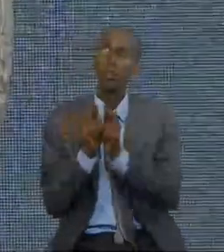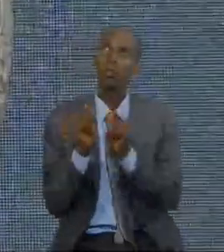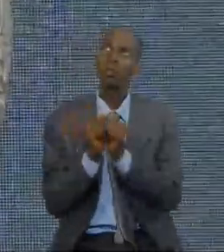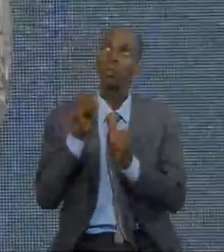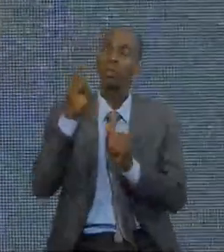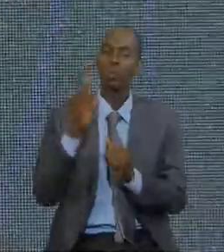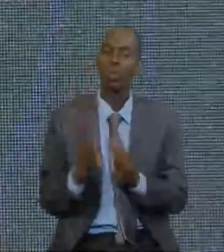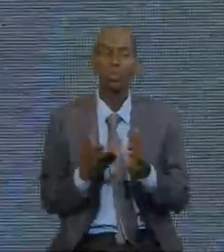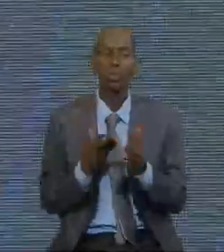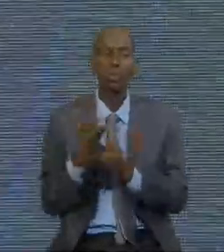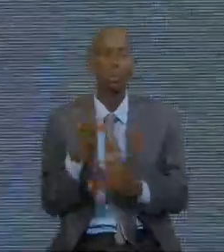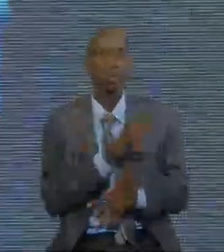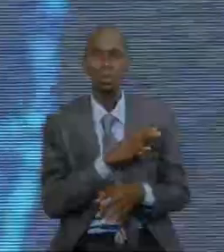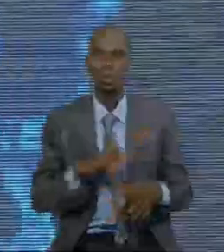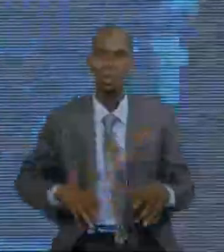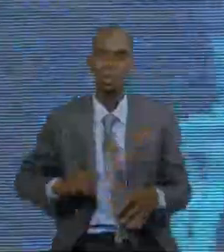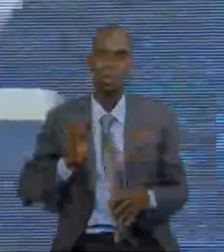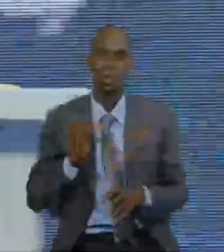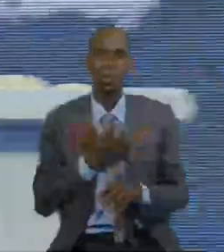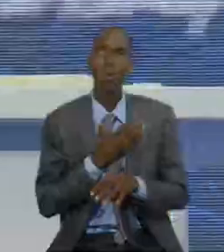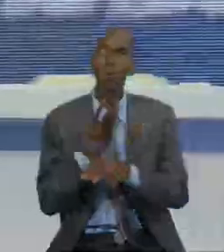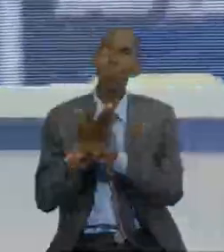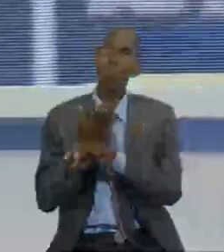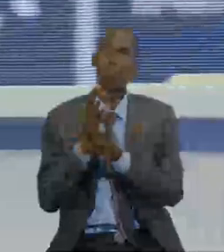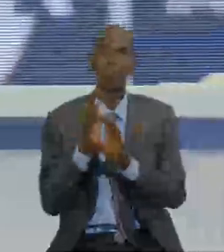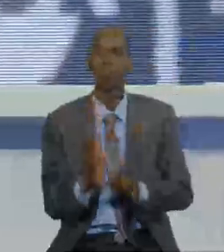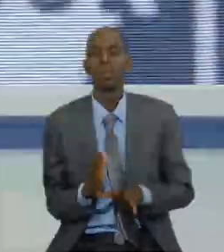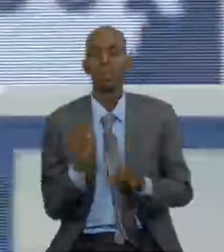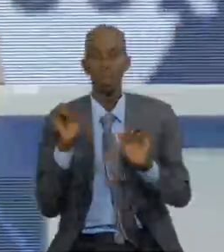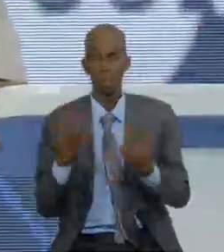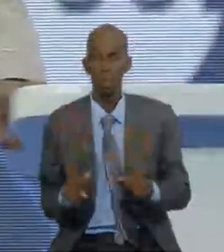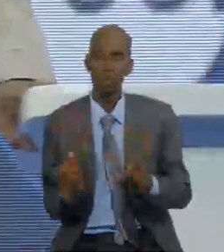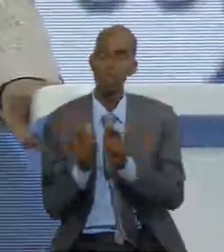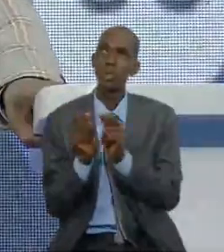à travers Christ notre Dieu